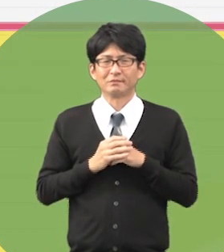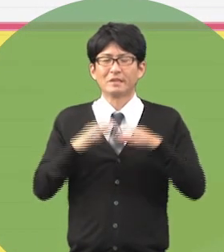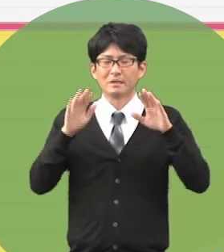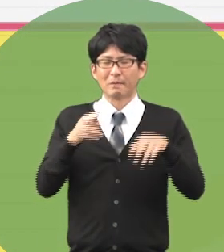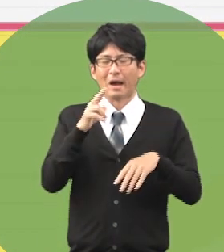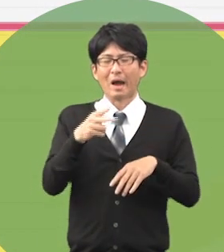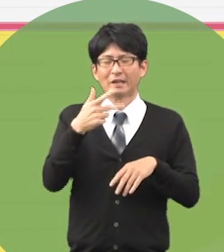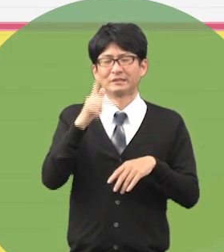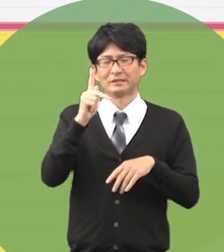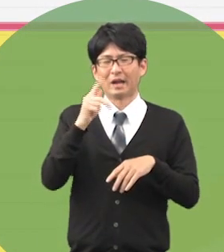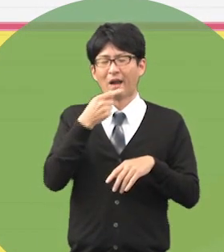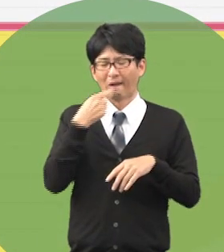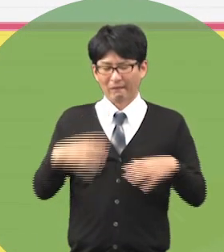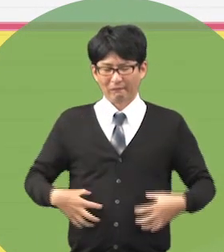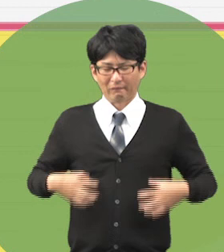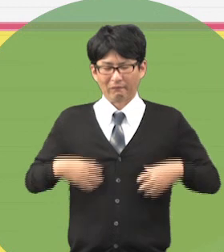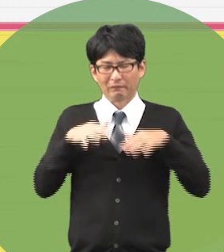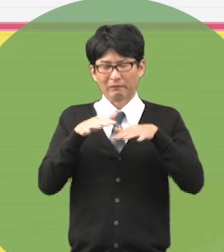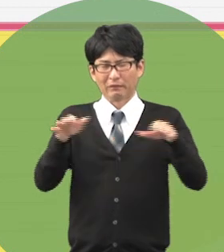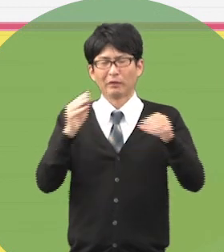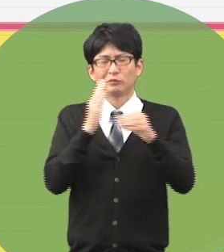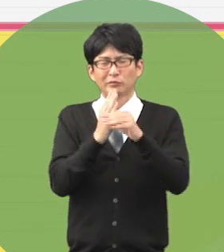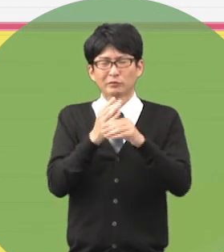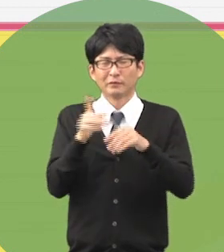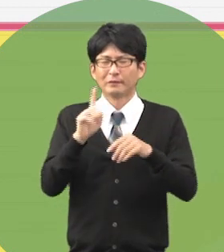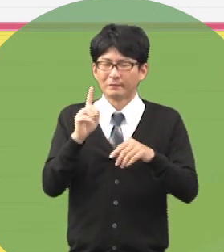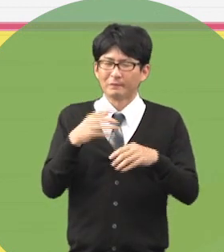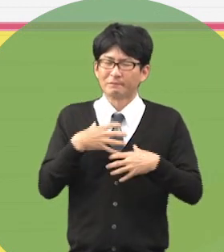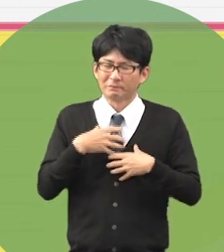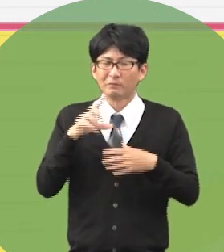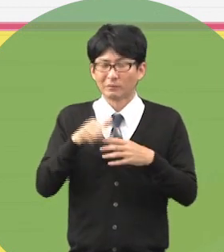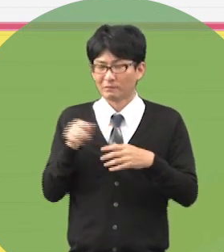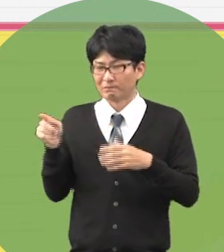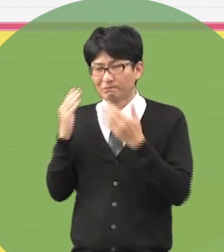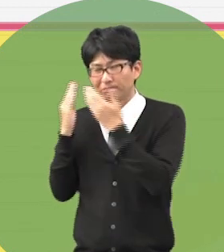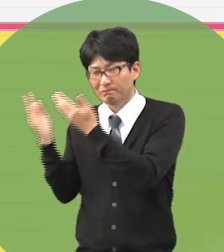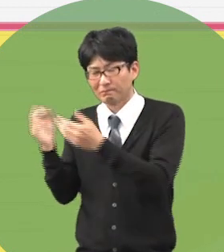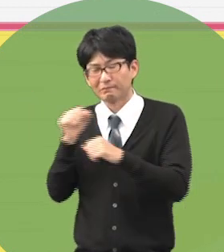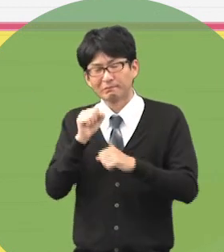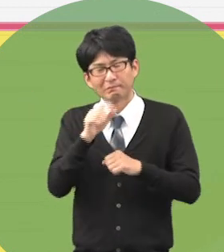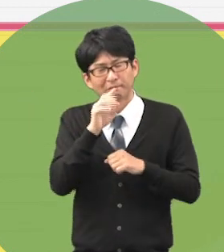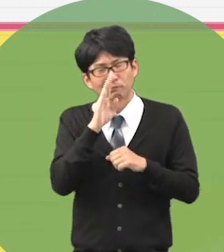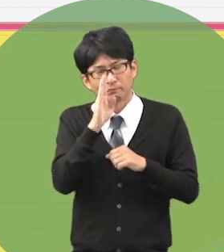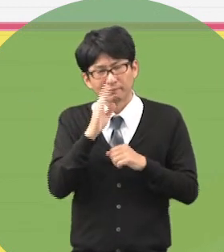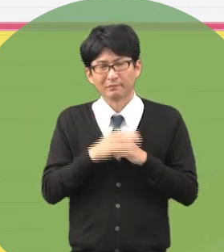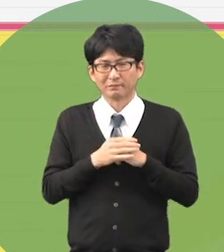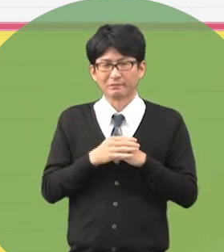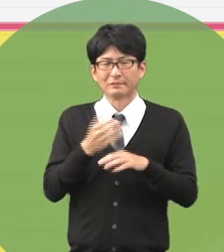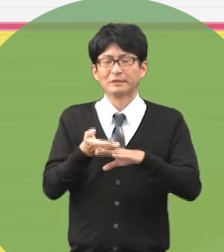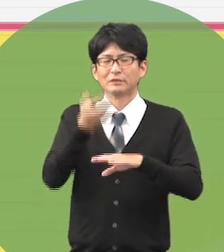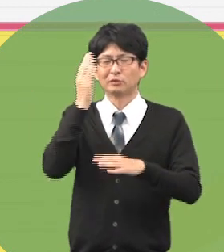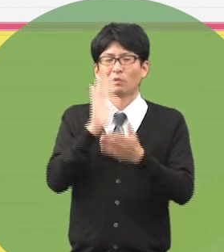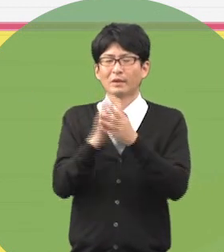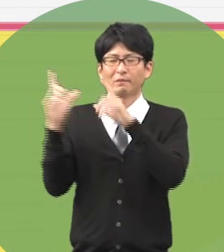はしかが流行しています。詳しくはご覧のところまで。以上、県からのお知らせで